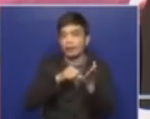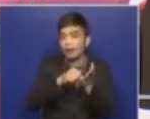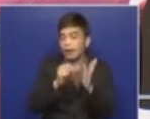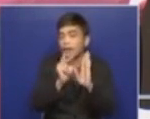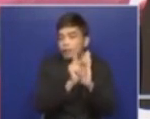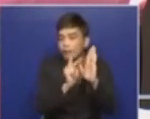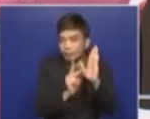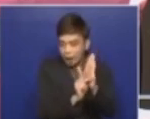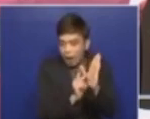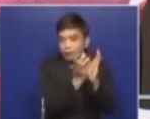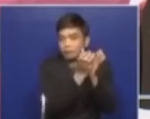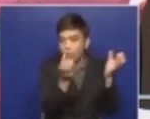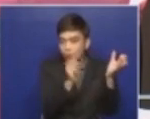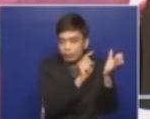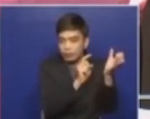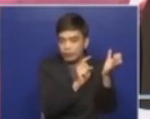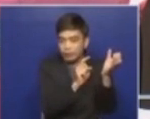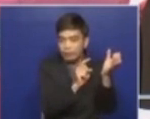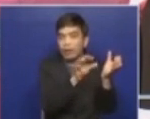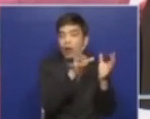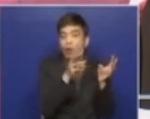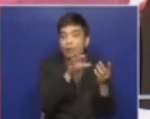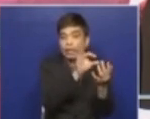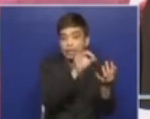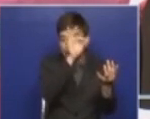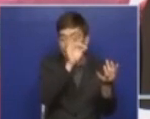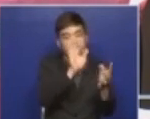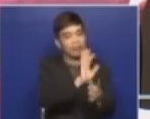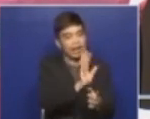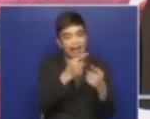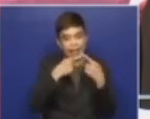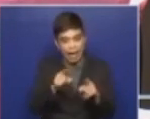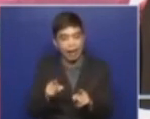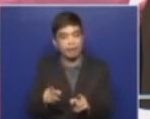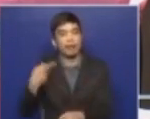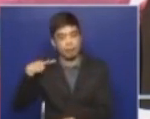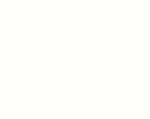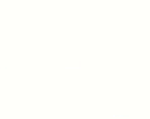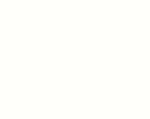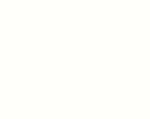รมนูญไม่ใช่ทางเลือกแต่เป็นทางรอดของประเทศไทยค่ะขอบคุณค่ะ